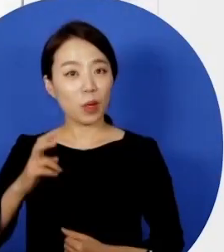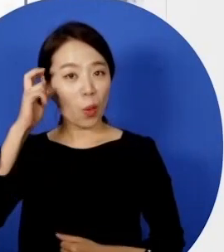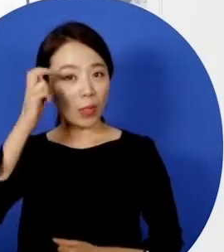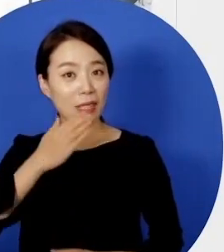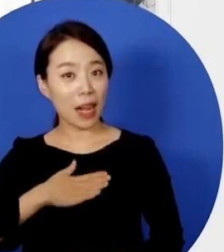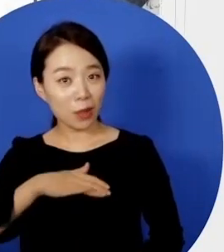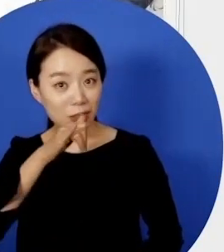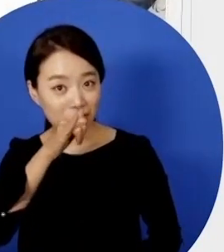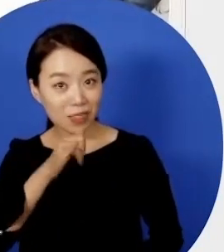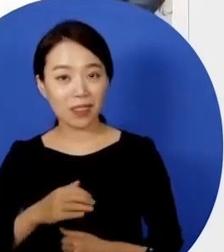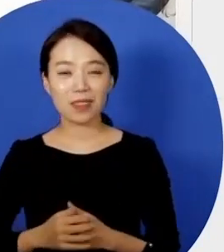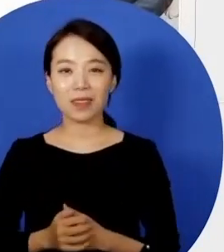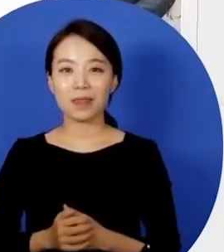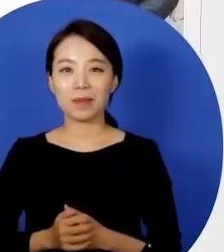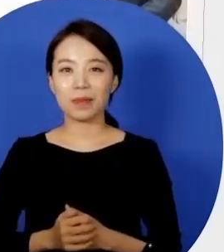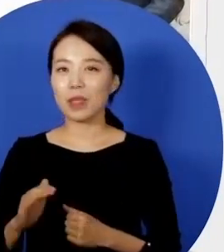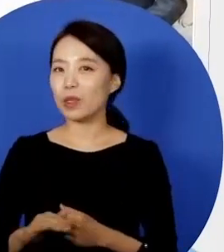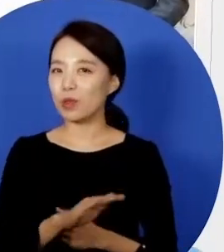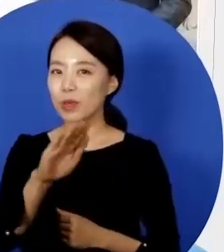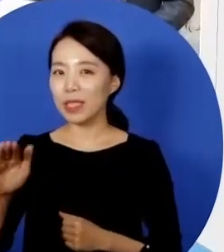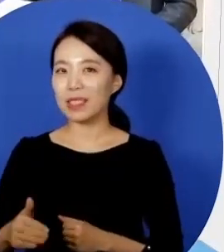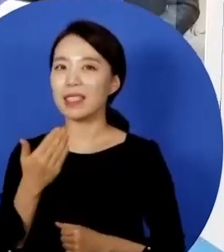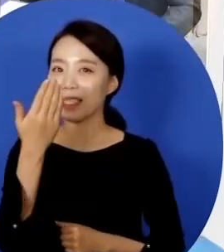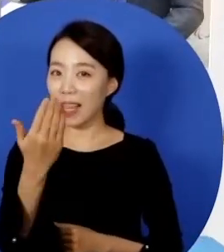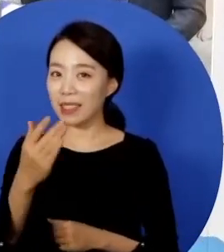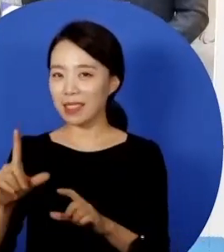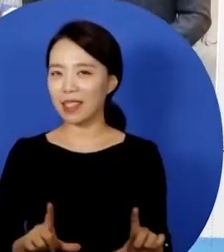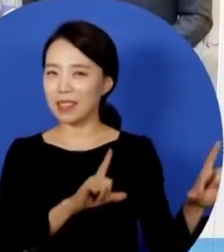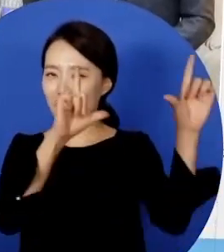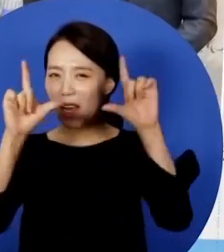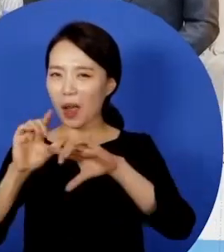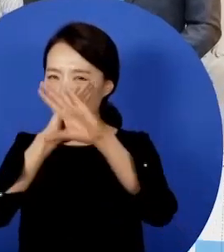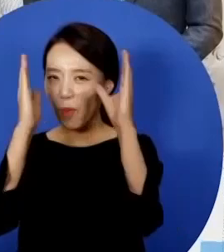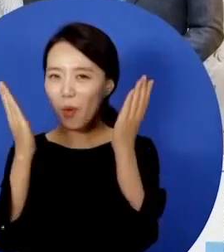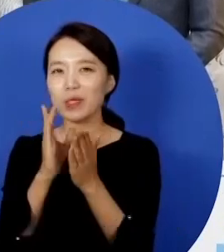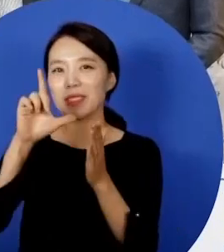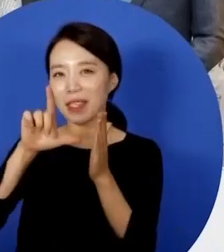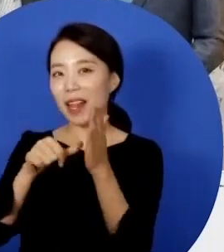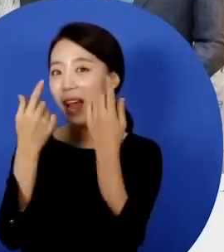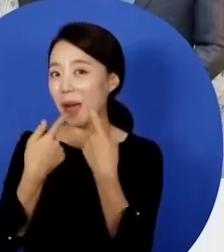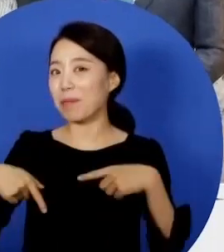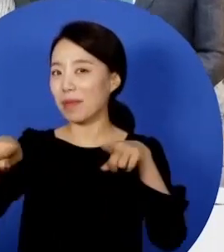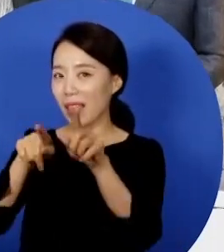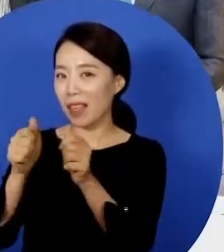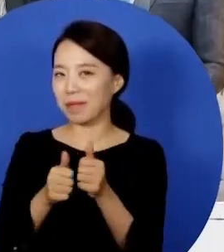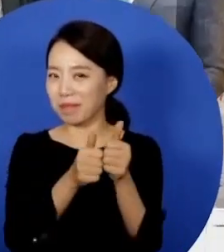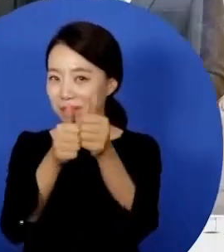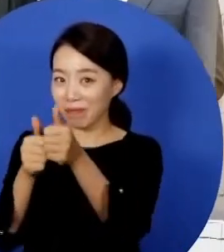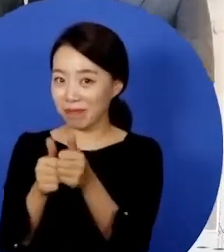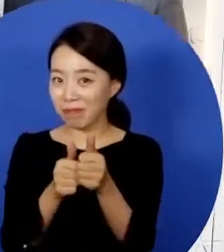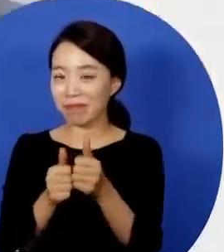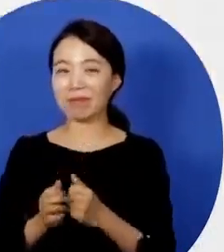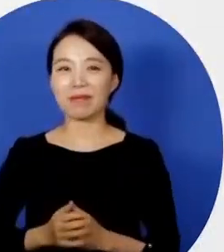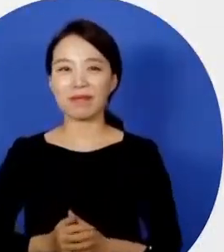혹시 알고 있나요? 우리는 당신과 일상의 모든 순간을 함께 하고 있다는 것을.